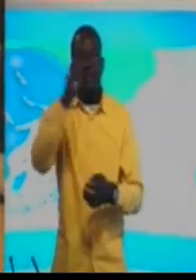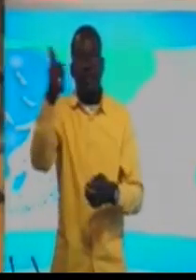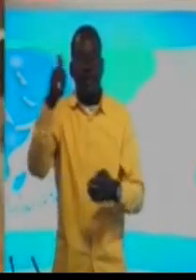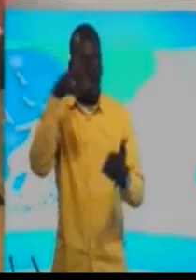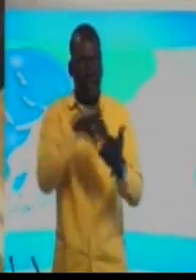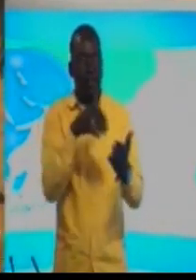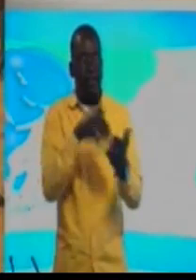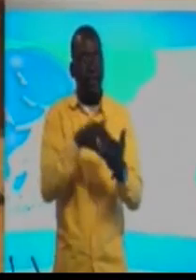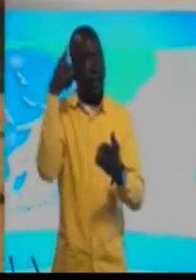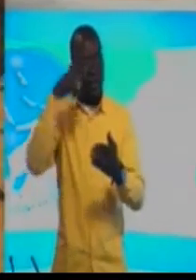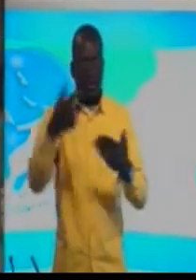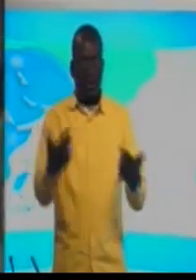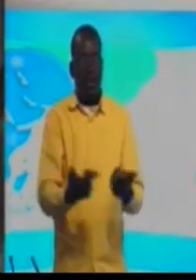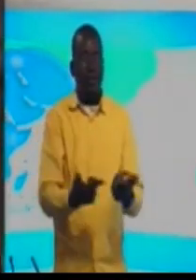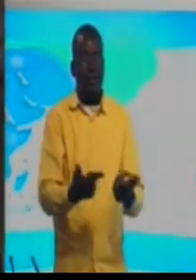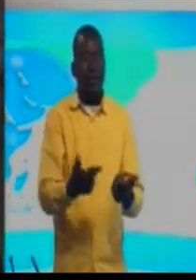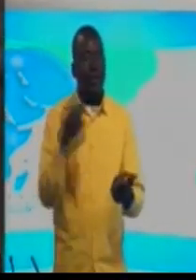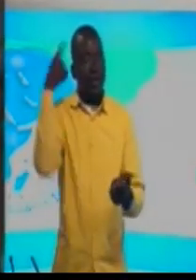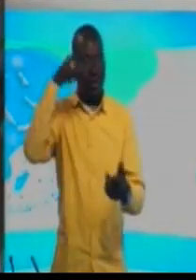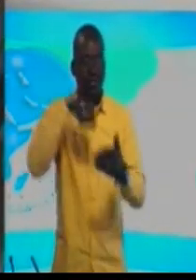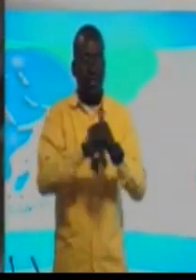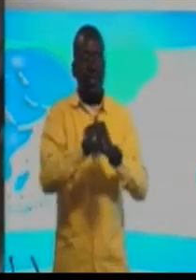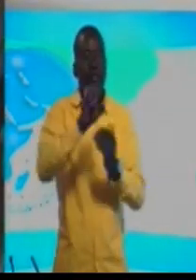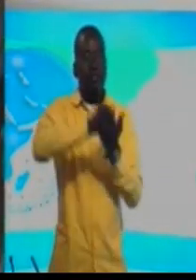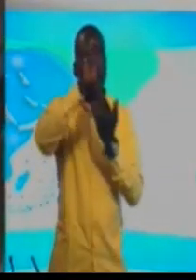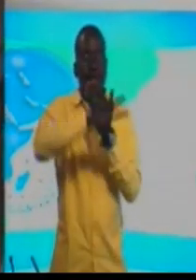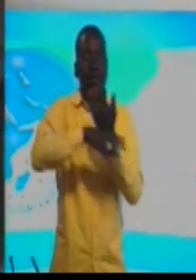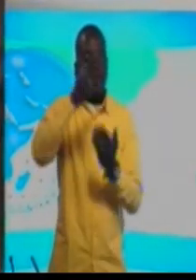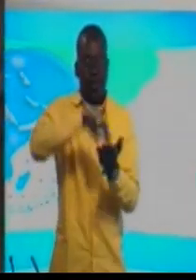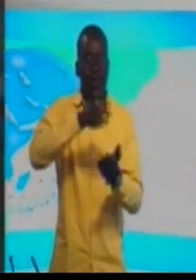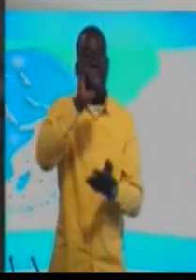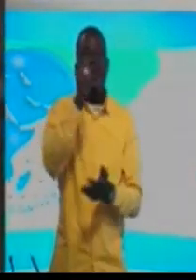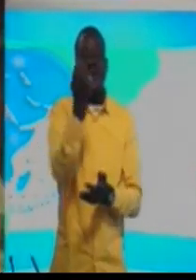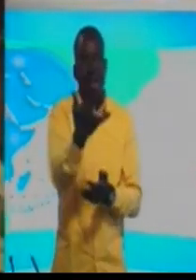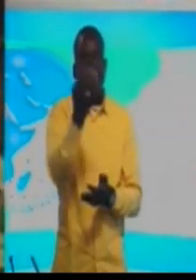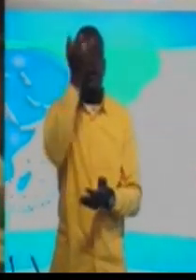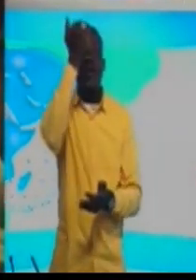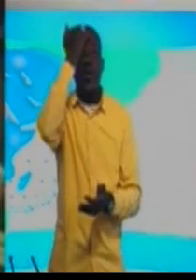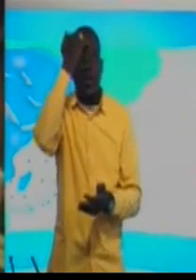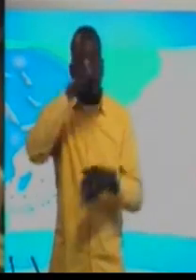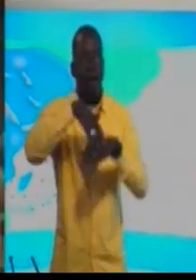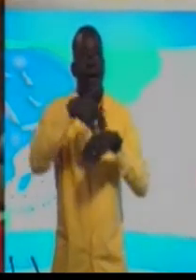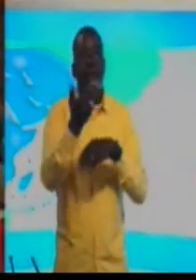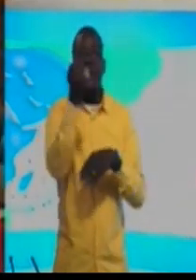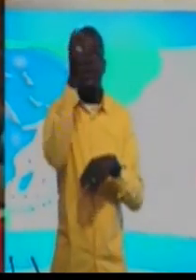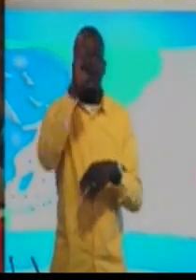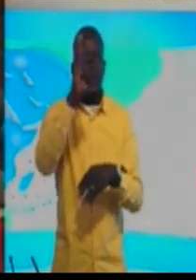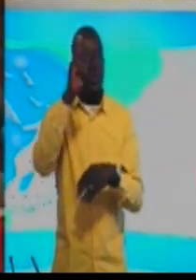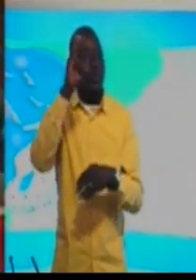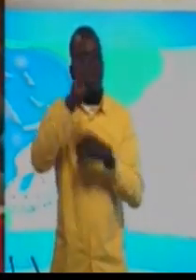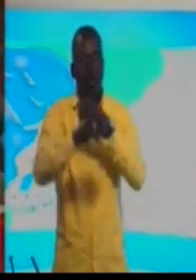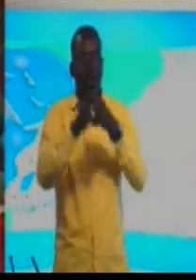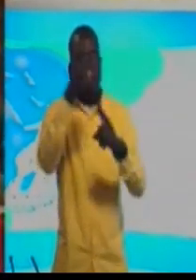encore en instruction. Le procès Pouch de septembre 2015 connaît son épilogue après 18 mois de bataille juridique et